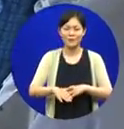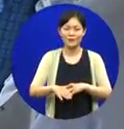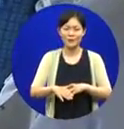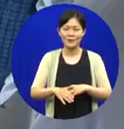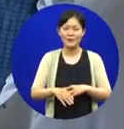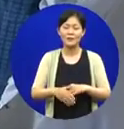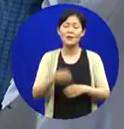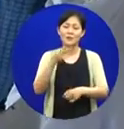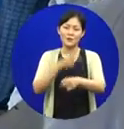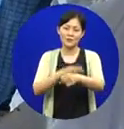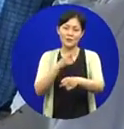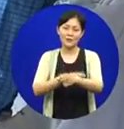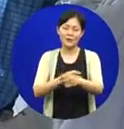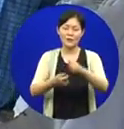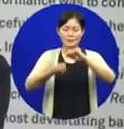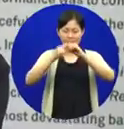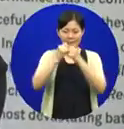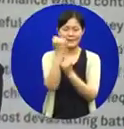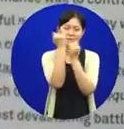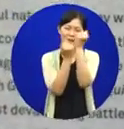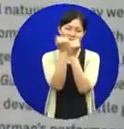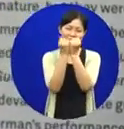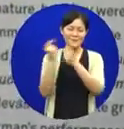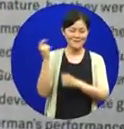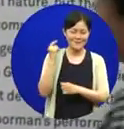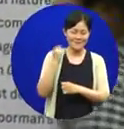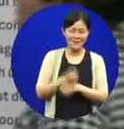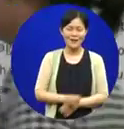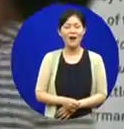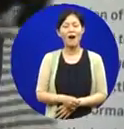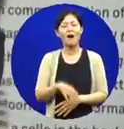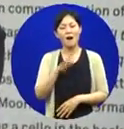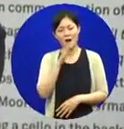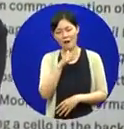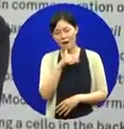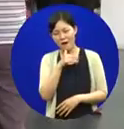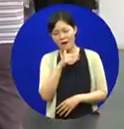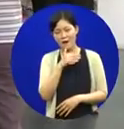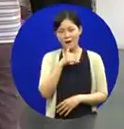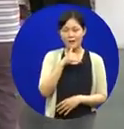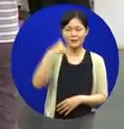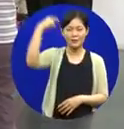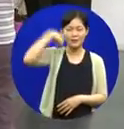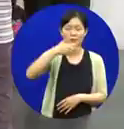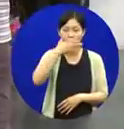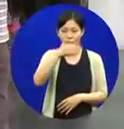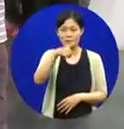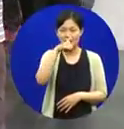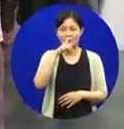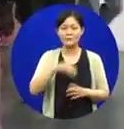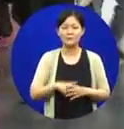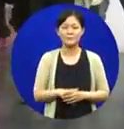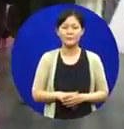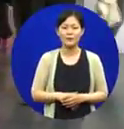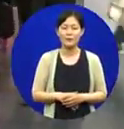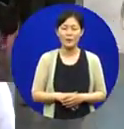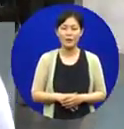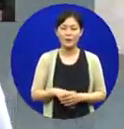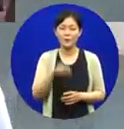작품들이지만 도슨트 선생님의 자세한 설명을 들으며 작품의 깊은 의미를 되새겨보는 시간을